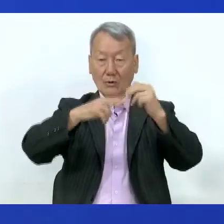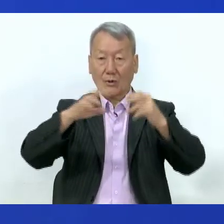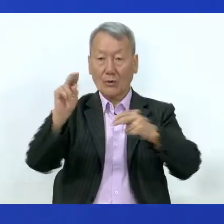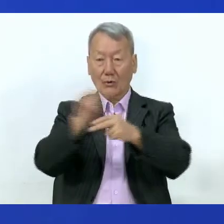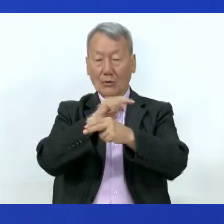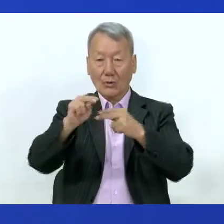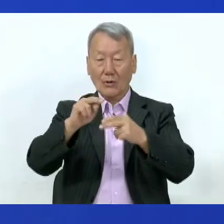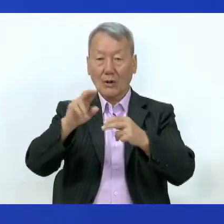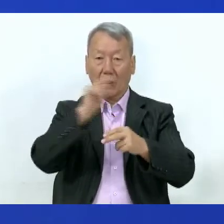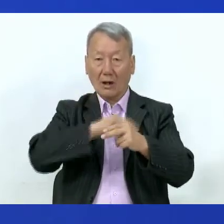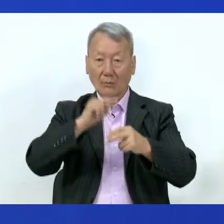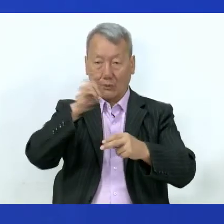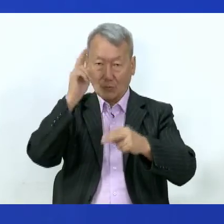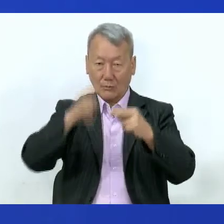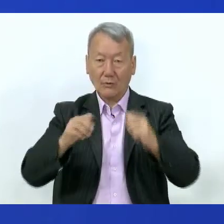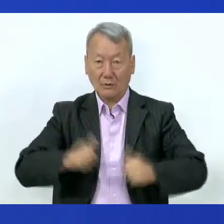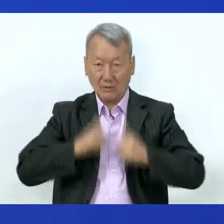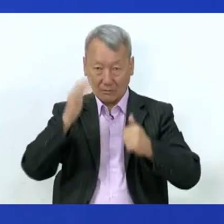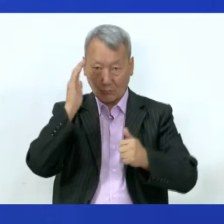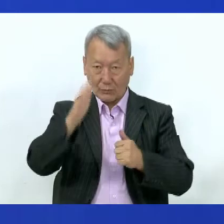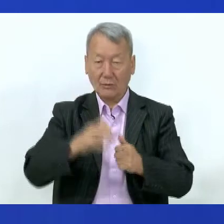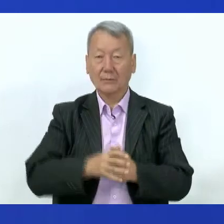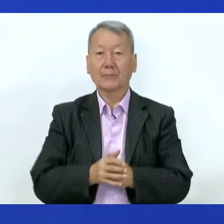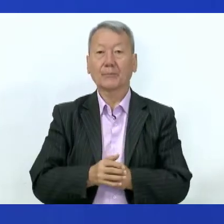1400-е жүміштары бүткөрілмәк үшін.